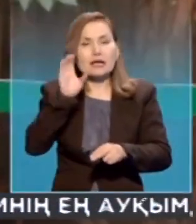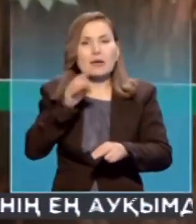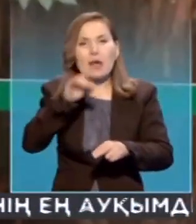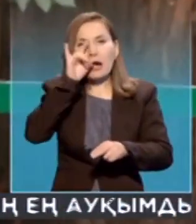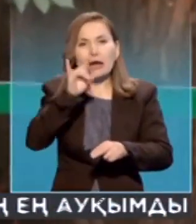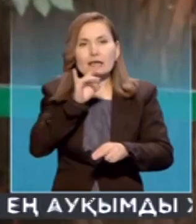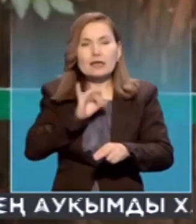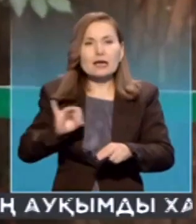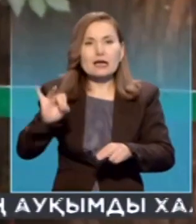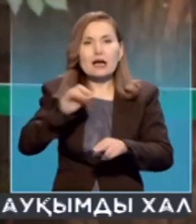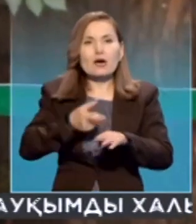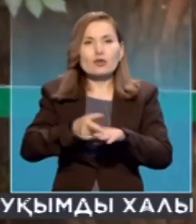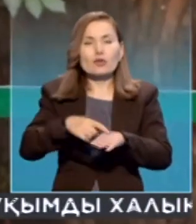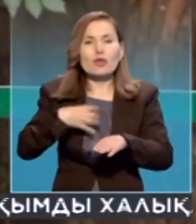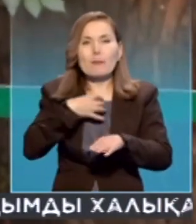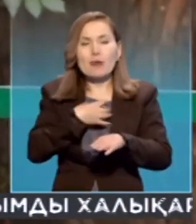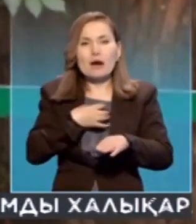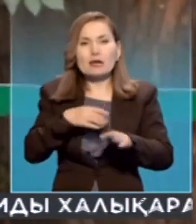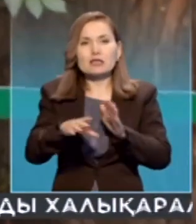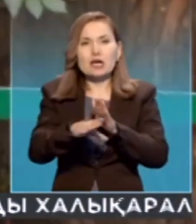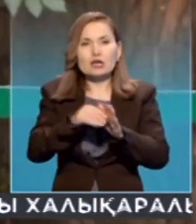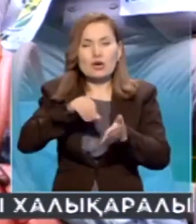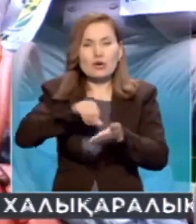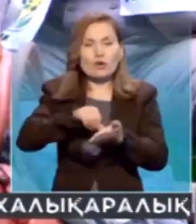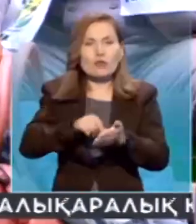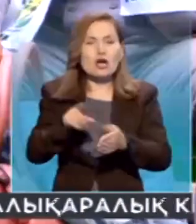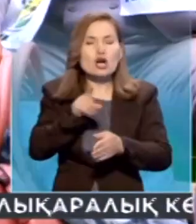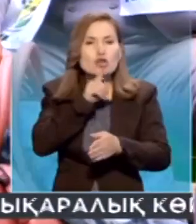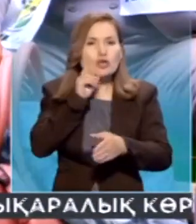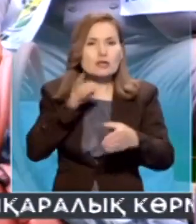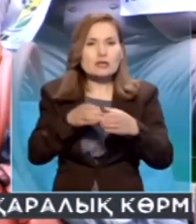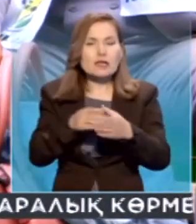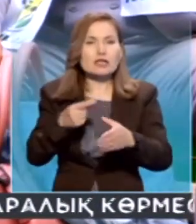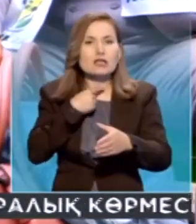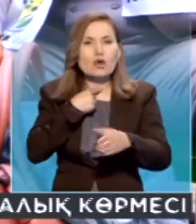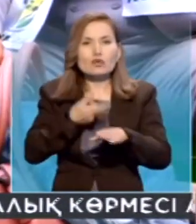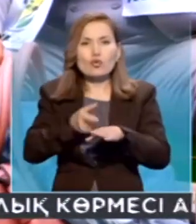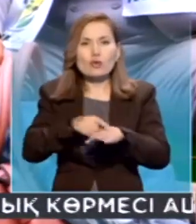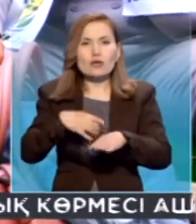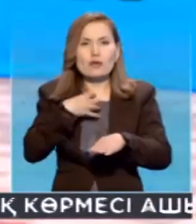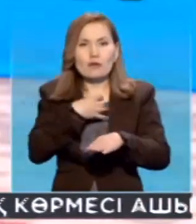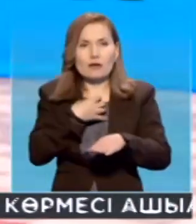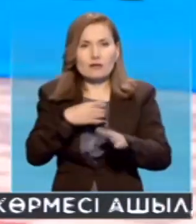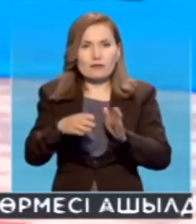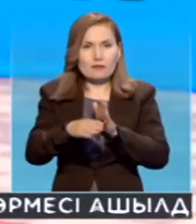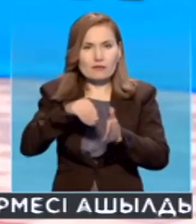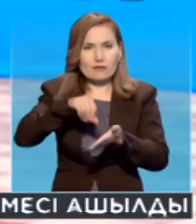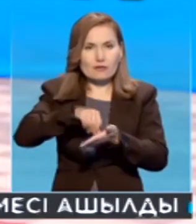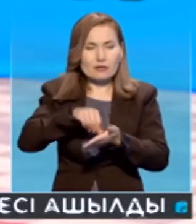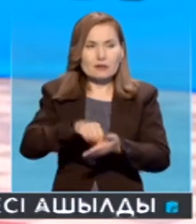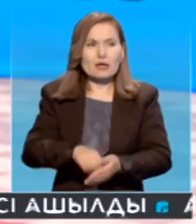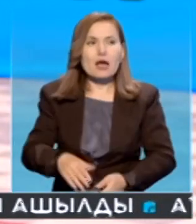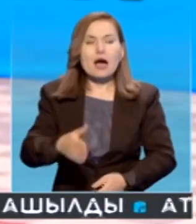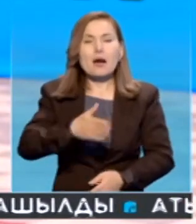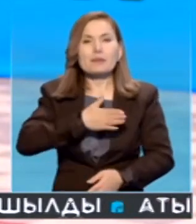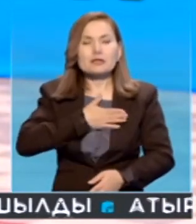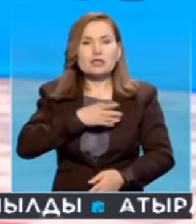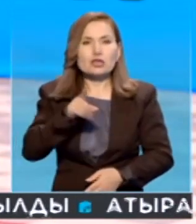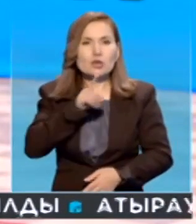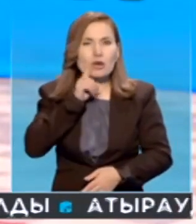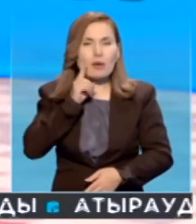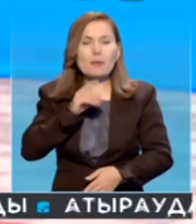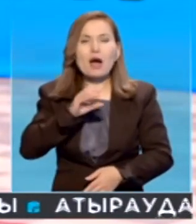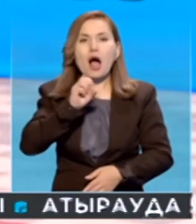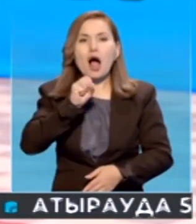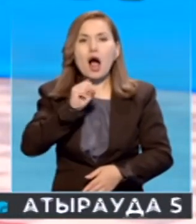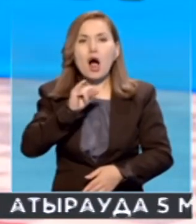маңызды іс-шарада өскелең ұрпақтың да дауысы аса қажет екенін айтты. Біздің жастарымыз, оның ішінде мынау ауыл